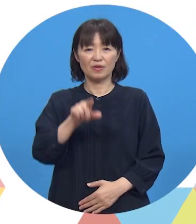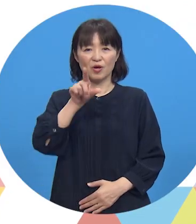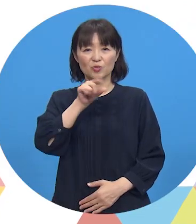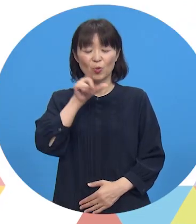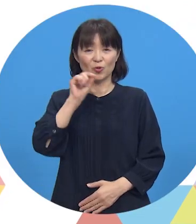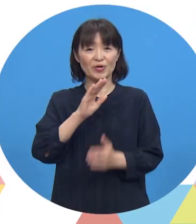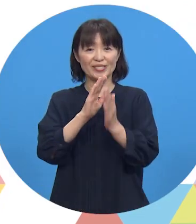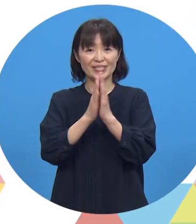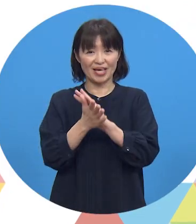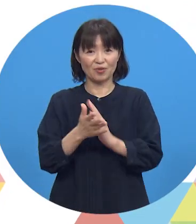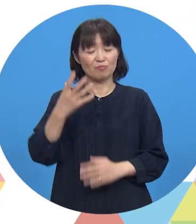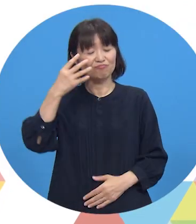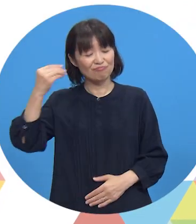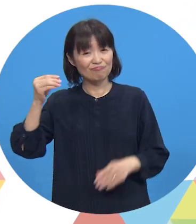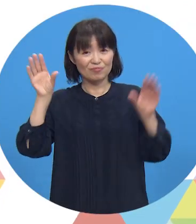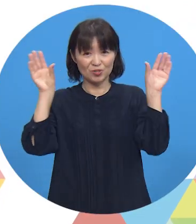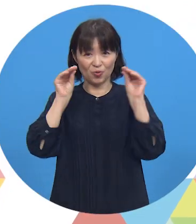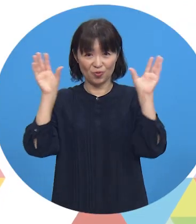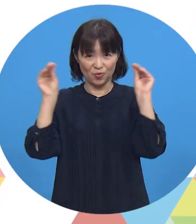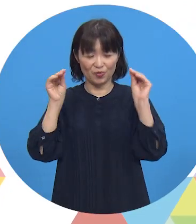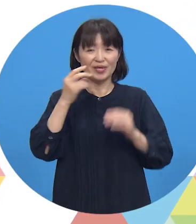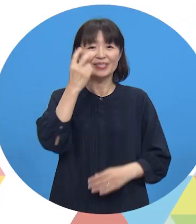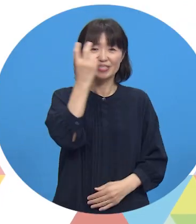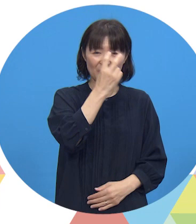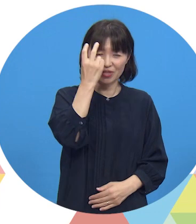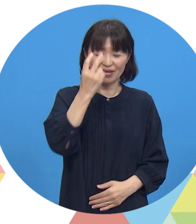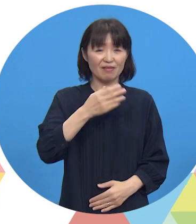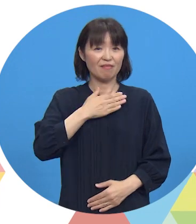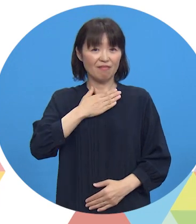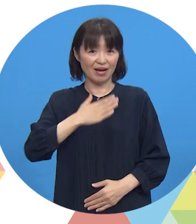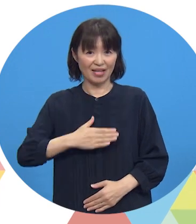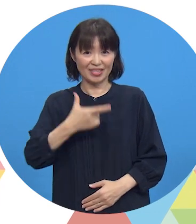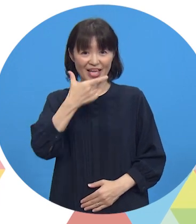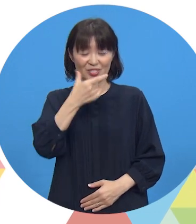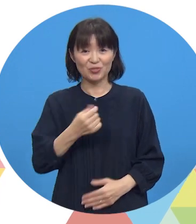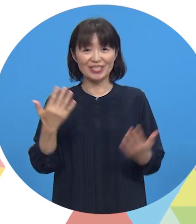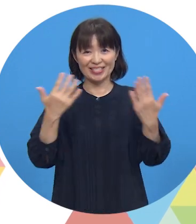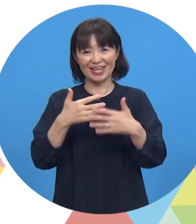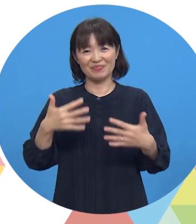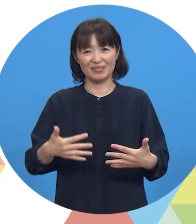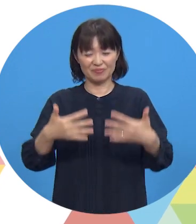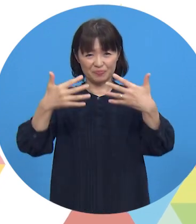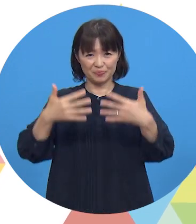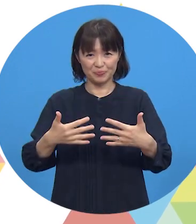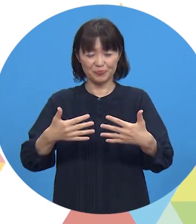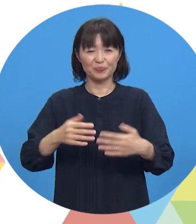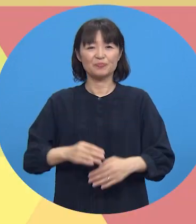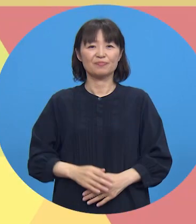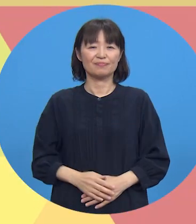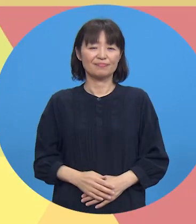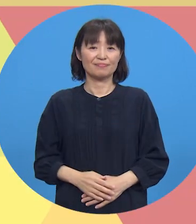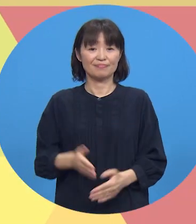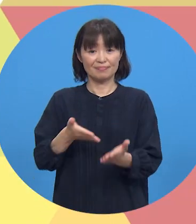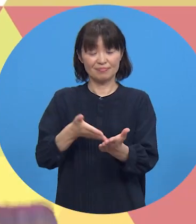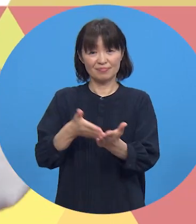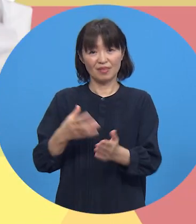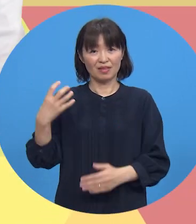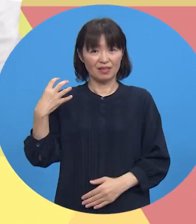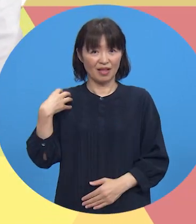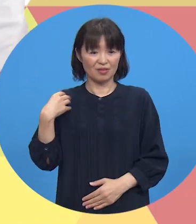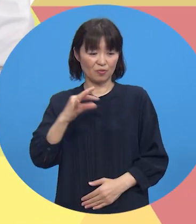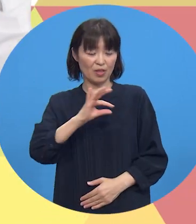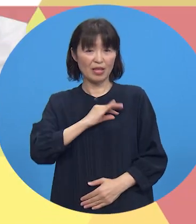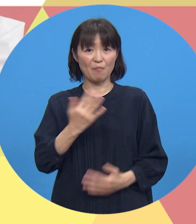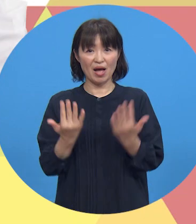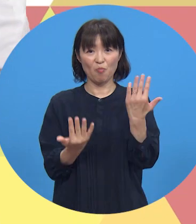鳥取県の気になる情報を調べて分かって好きになる番組、気になる鳥取、プレゼンターの